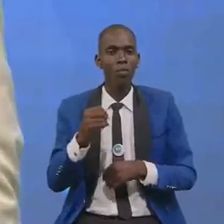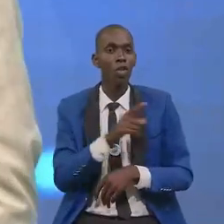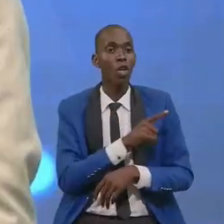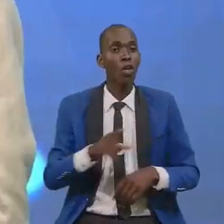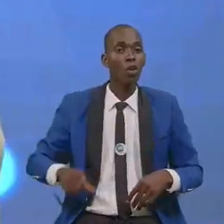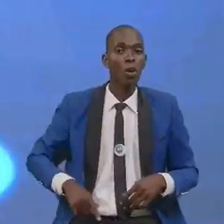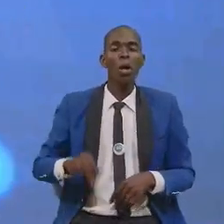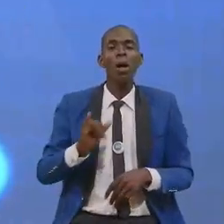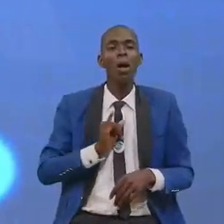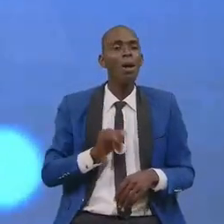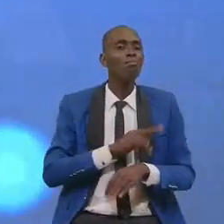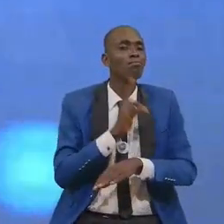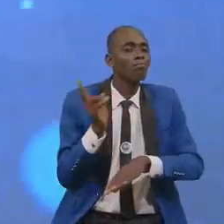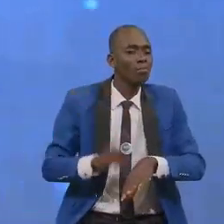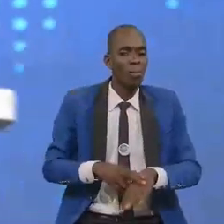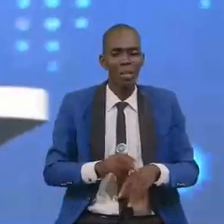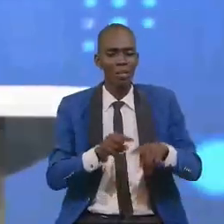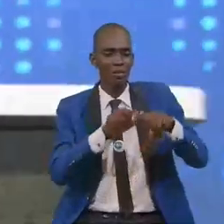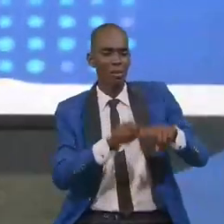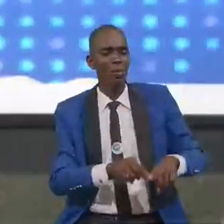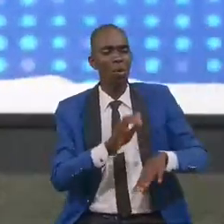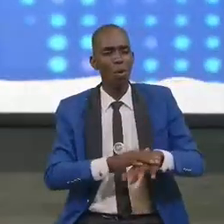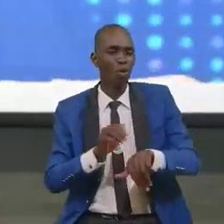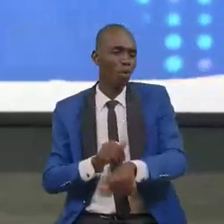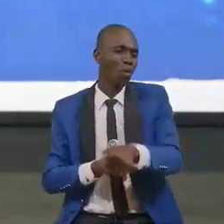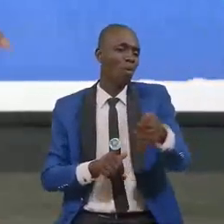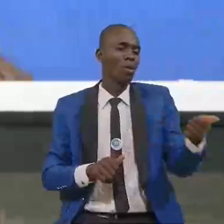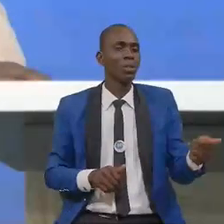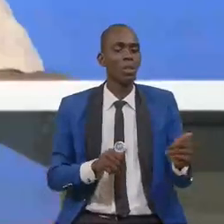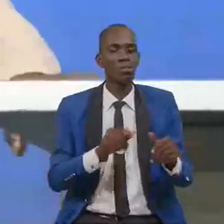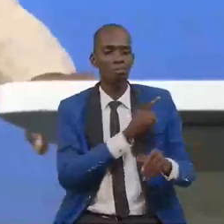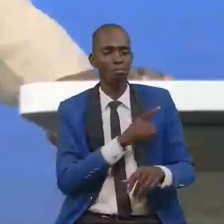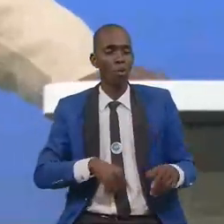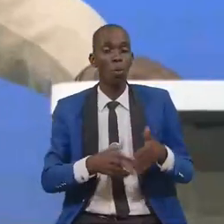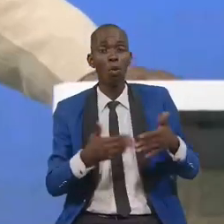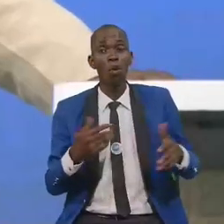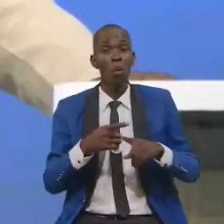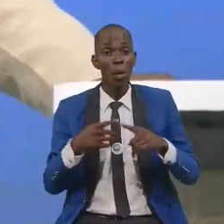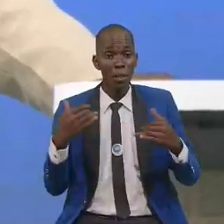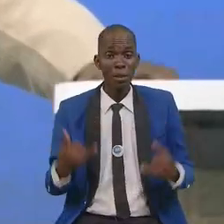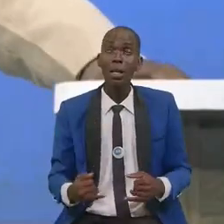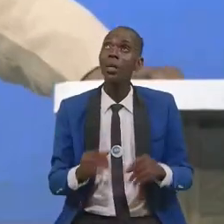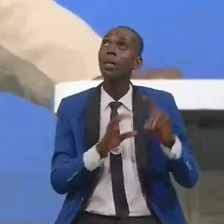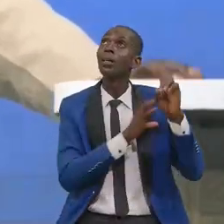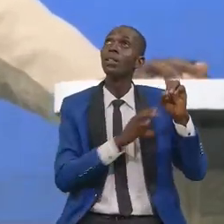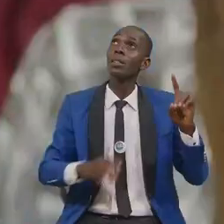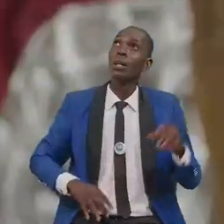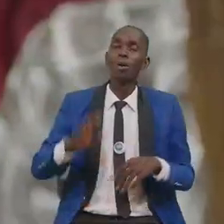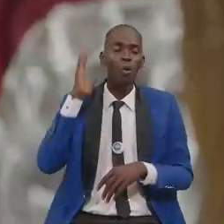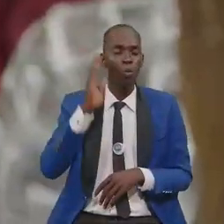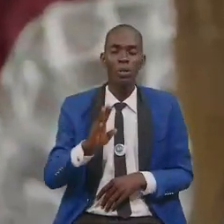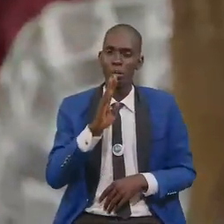je comptais sur ces autres seigneurs avant maintenant Chris sera mon Seigneur